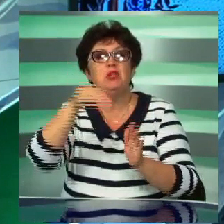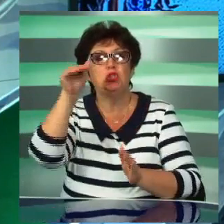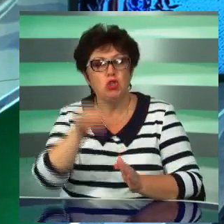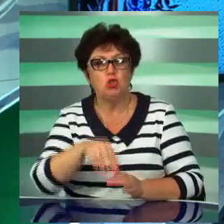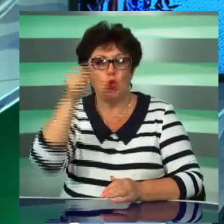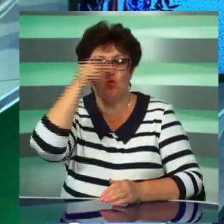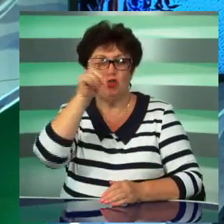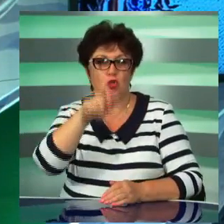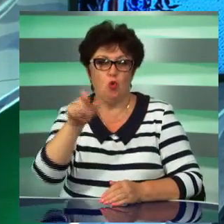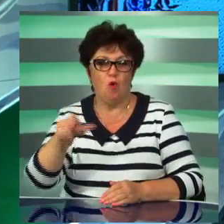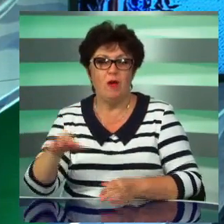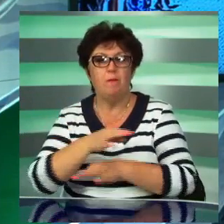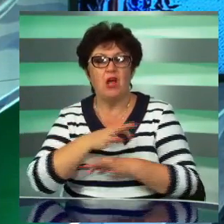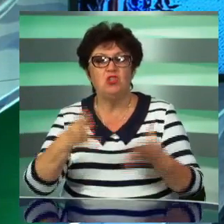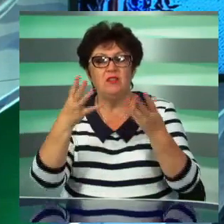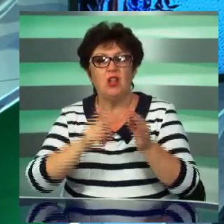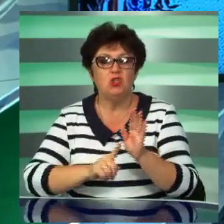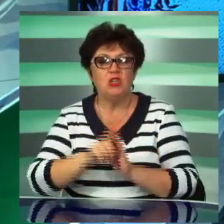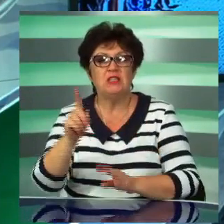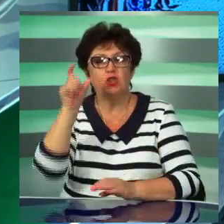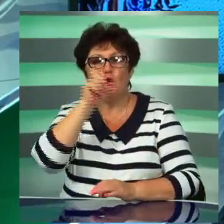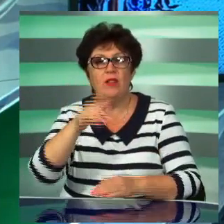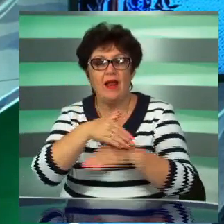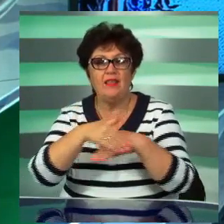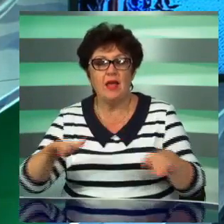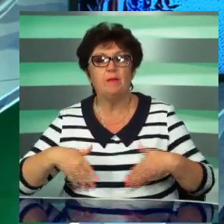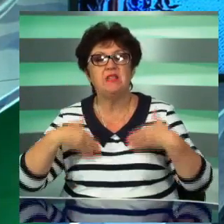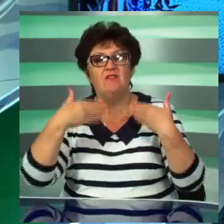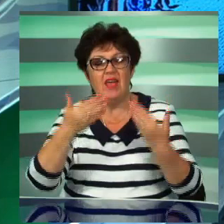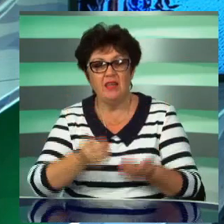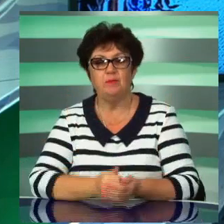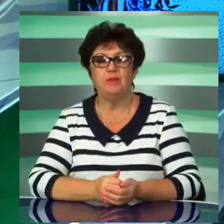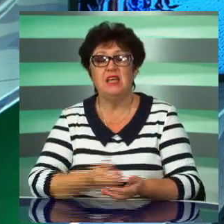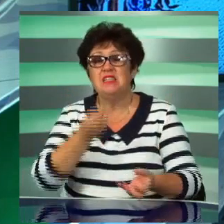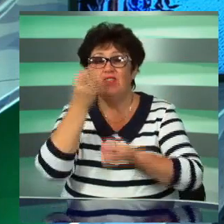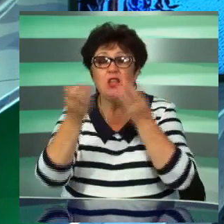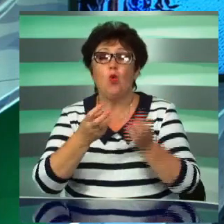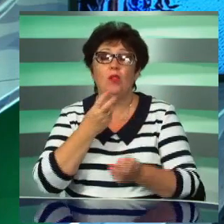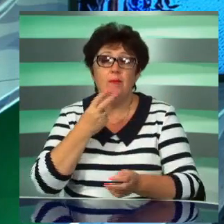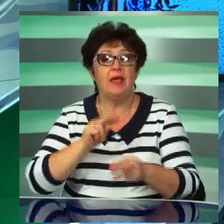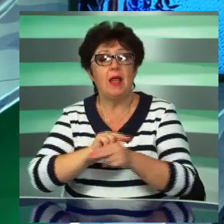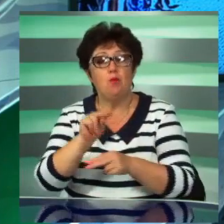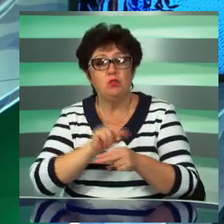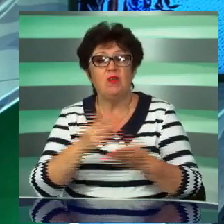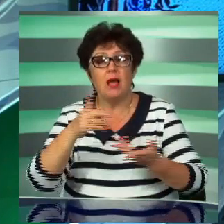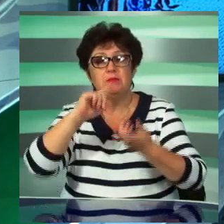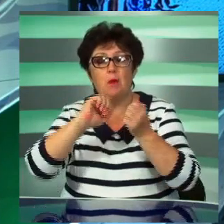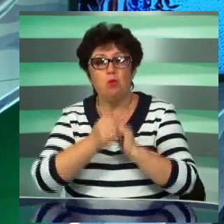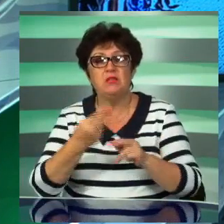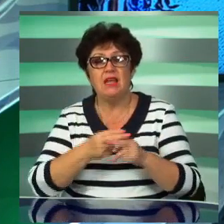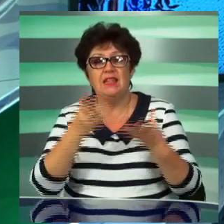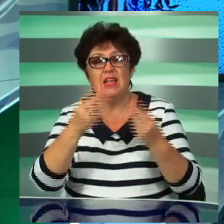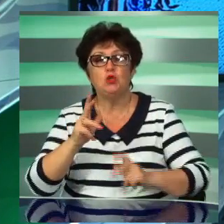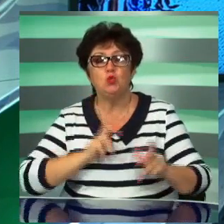тысяч учеников. Праздничный день начался со школьных линеек и поздравлений. Цветы, улыбки и напутствия. Каким запомнился этот